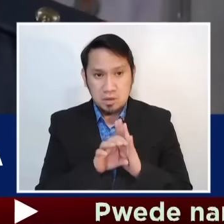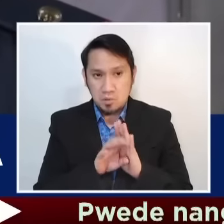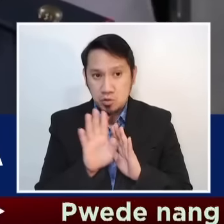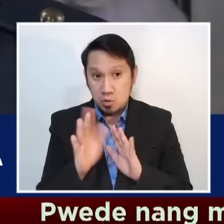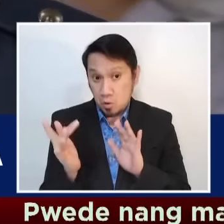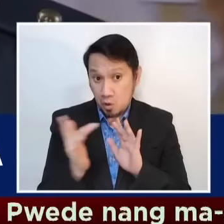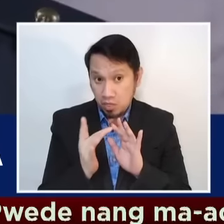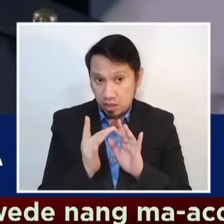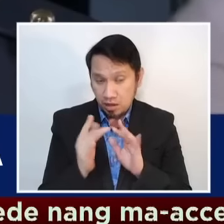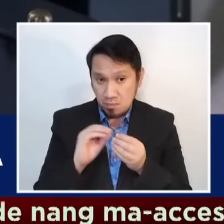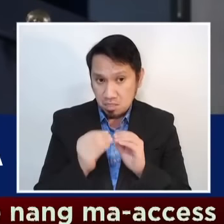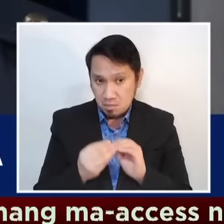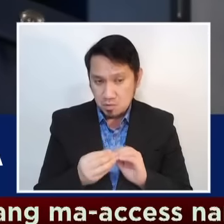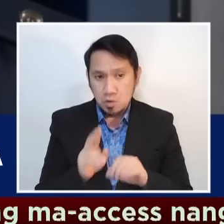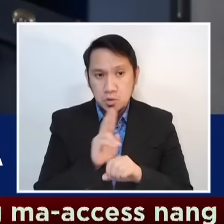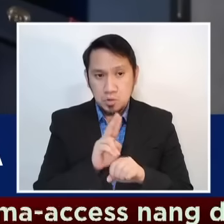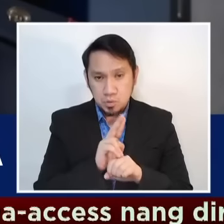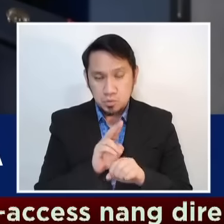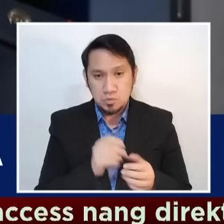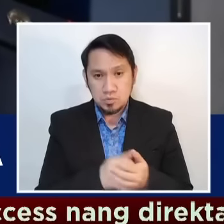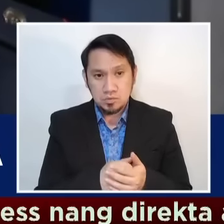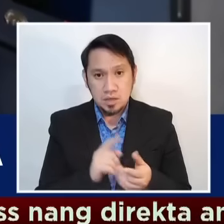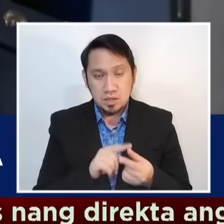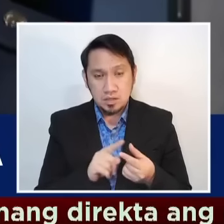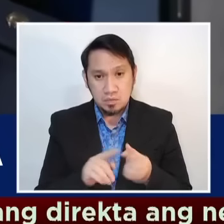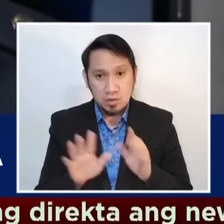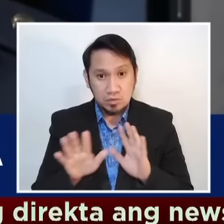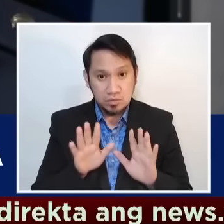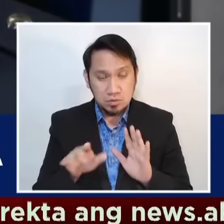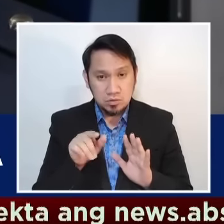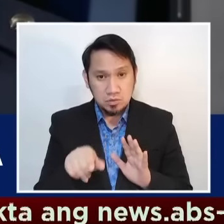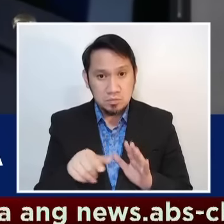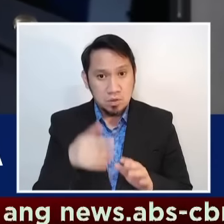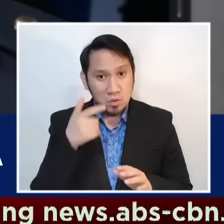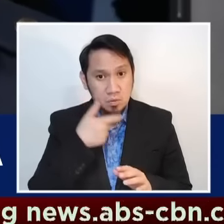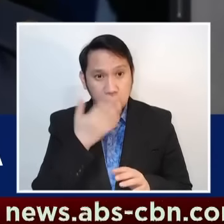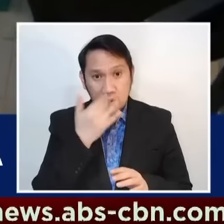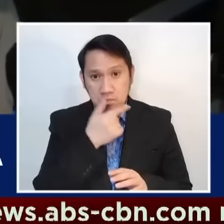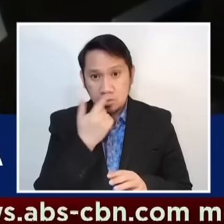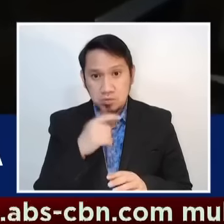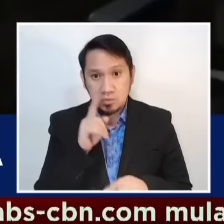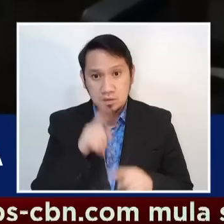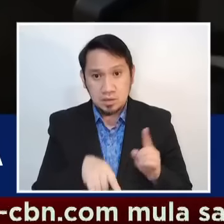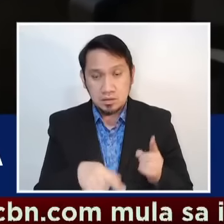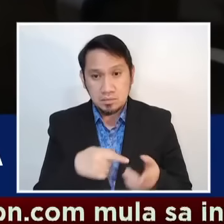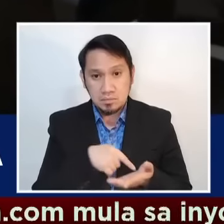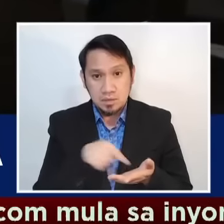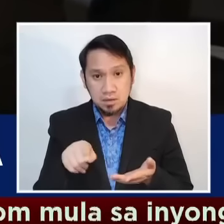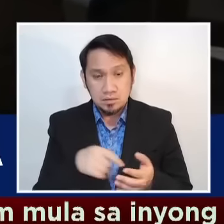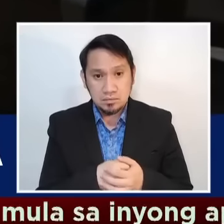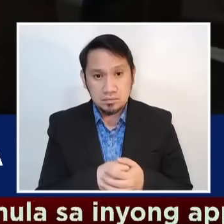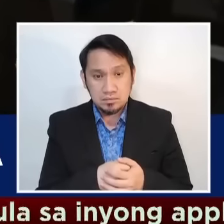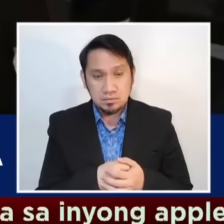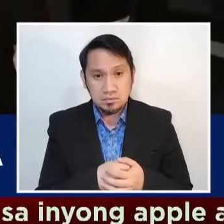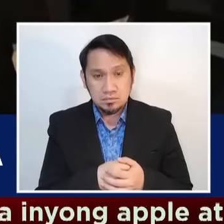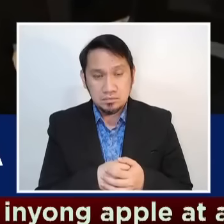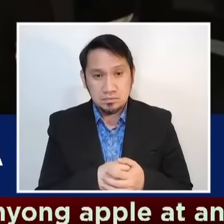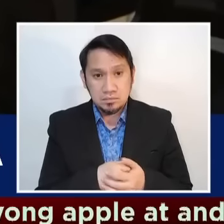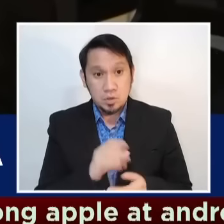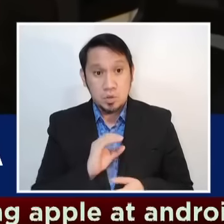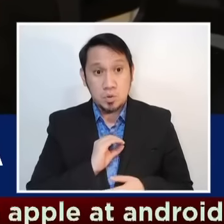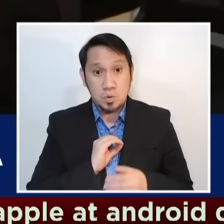that. Tapos yung hinaharas ngayon nila yung contacts mo because hindi ka nakakabayad. Sinubukan naming kunan ng panig ang may-ari